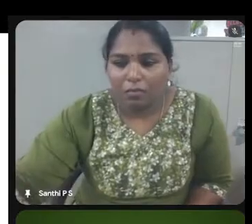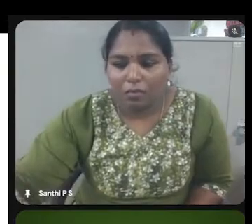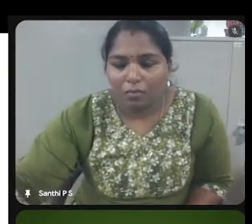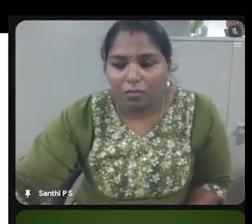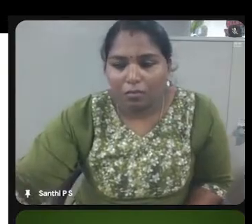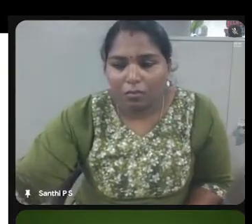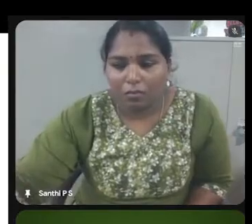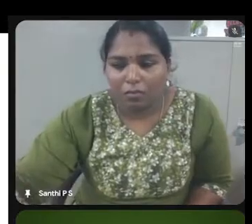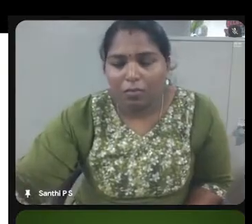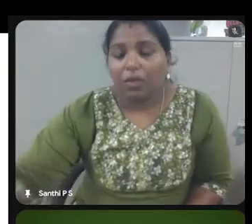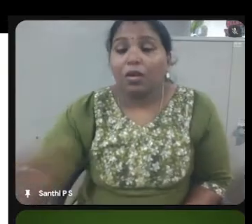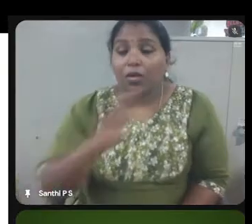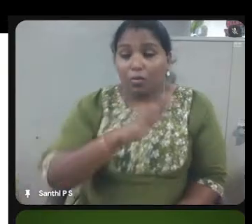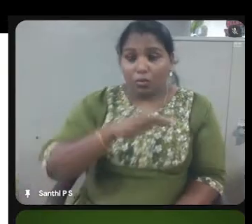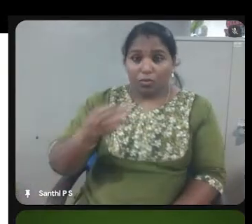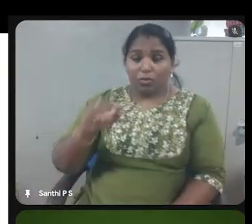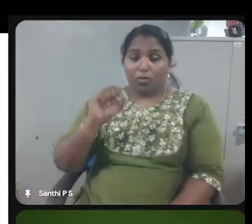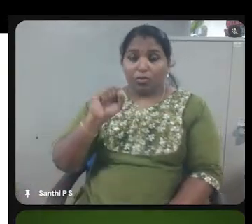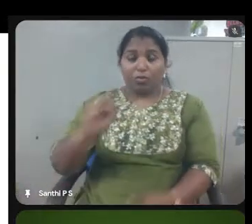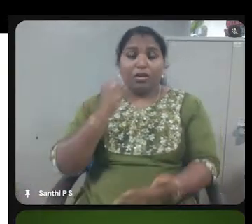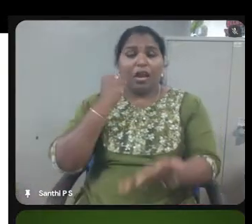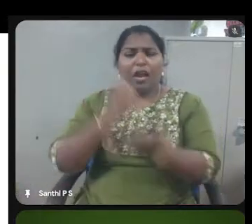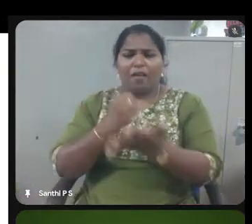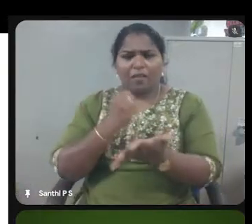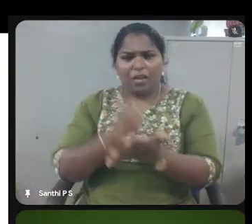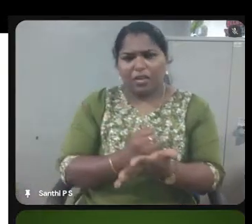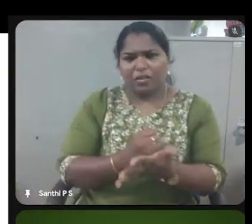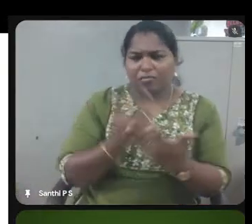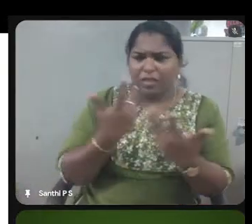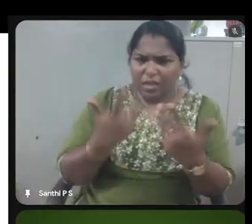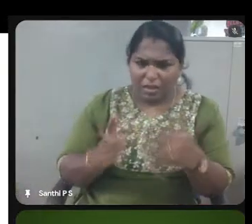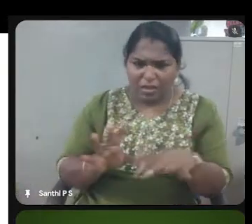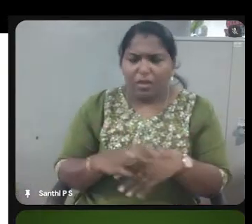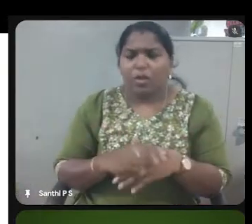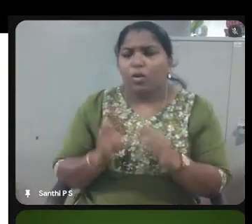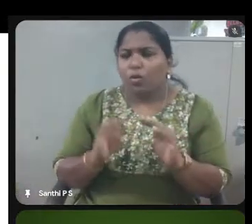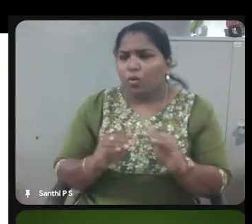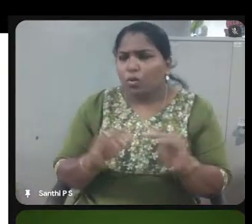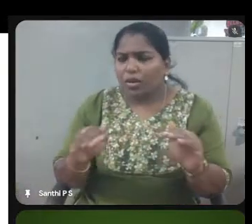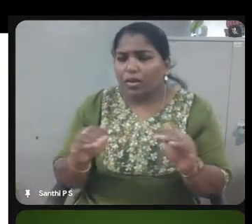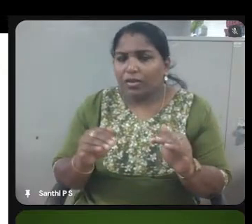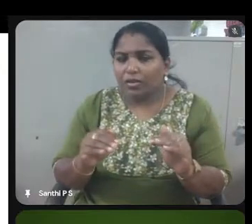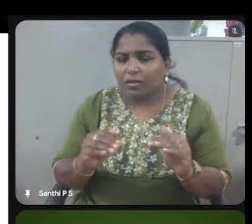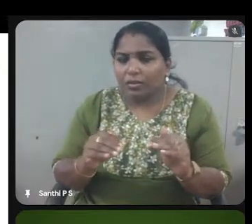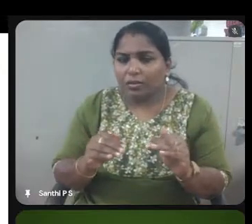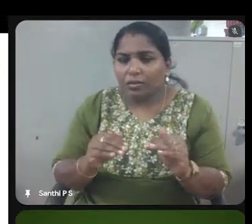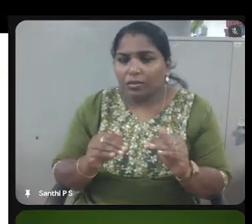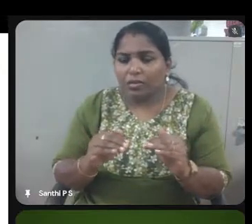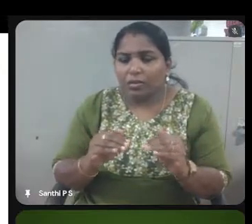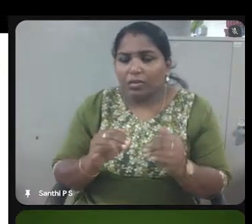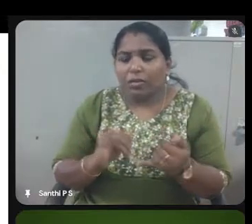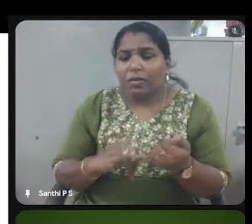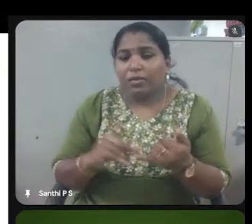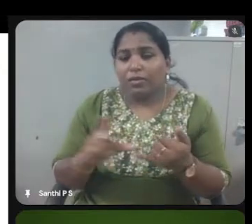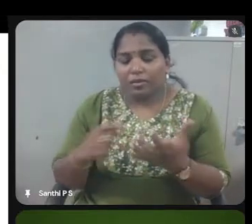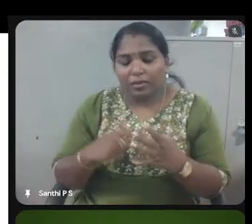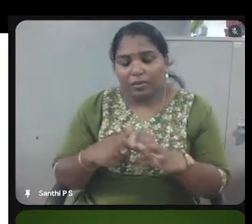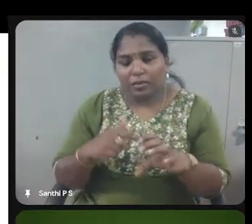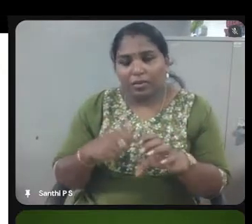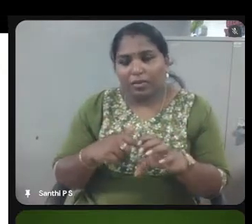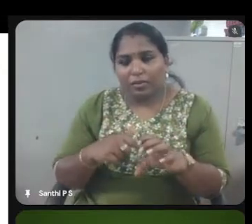കുട്ടികളുടെ അവകാശങ്ങളും അല്ലെങ്കിൽ ഈ സൈബറിലോ ഇതിൽ എവിടെയെങ്കിലും ഈ കുട്ടികൾക്ക് ഈ പറയുന്ന സ്ക്രീൻ ടൈം കൊടുത്ത്